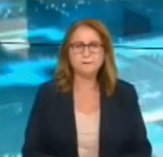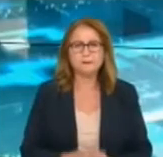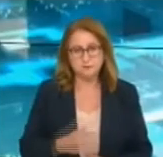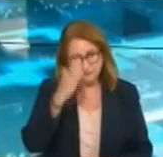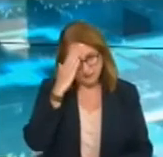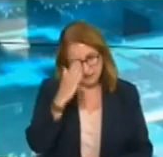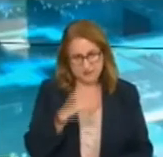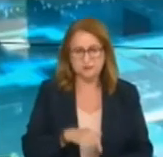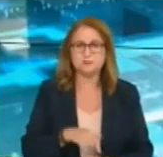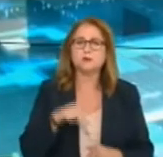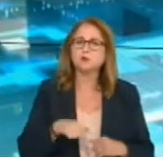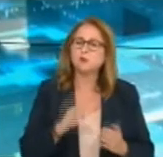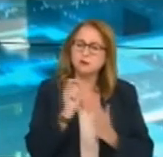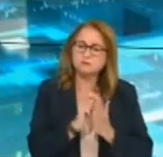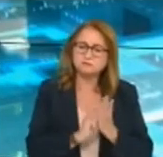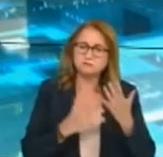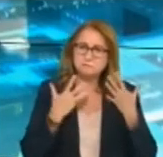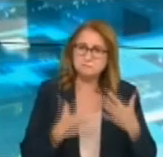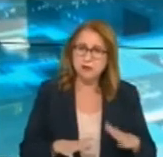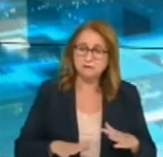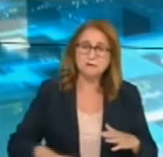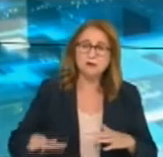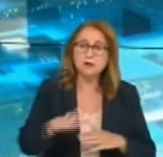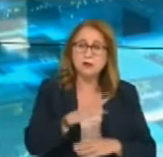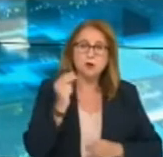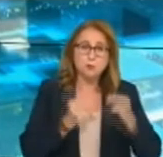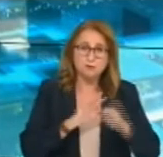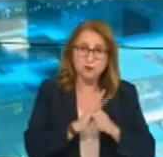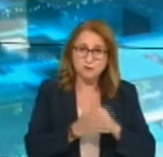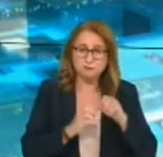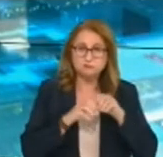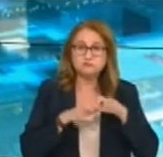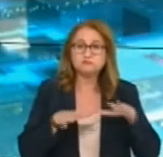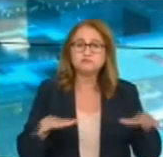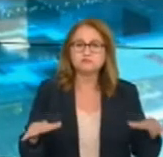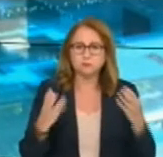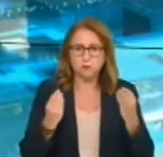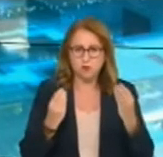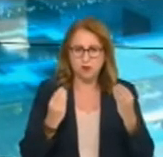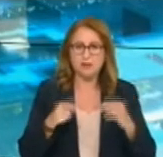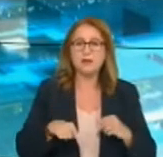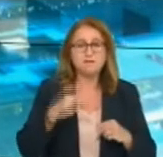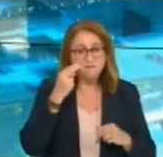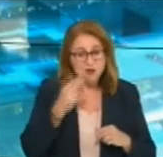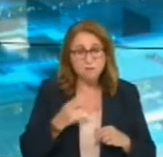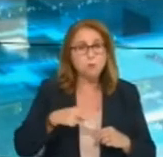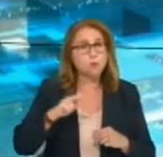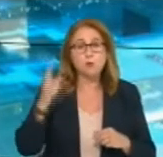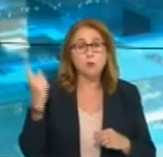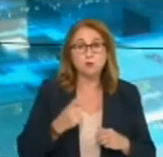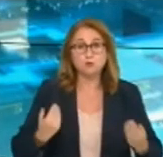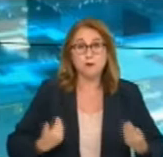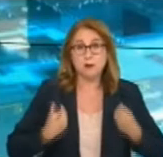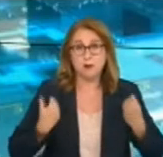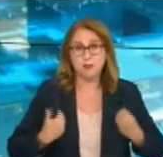Και γνωρίζουμε επίσης ότι οι νέοι, αυτοί οι άνθρωποι, το επόμενο διάστημα θα επιστρέψουν από τις διακοπές τους, θα επιστρέψουν στους μόνιμους